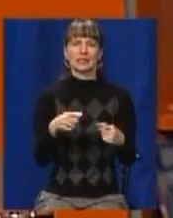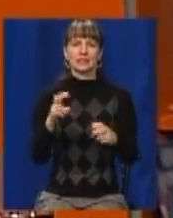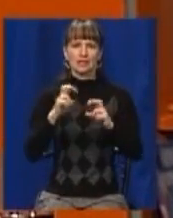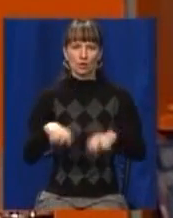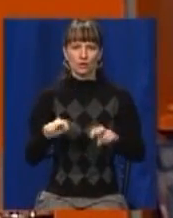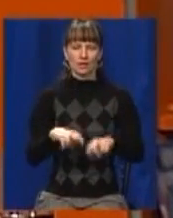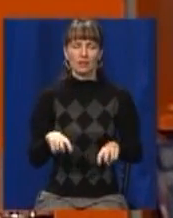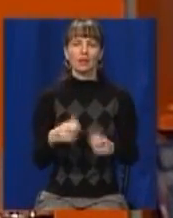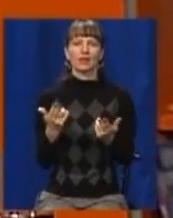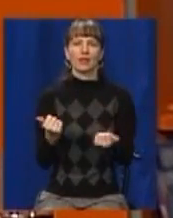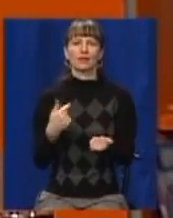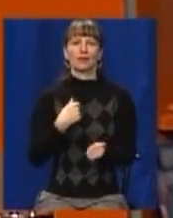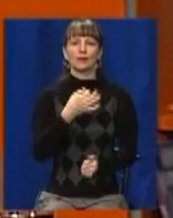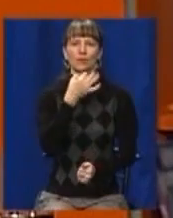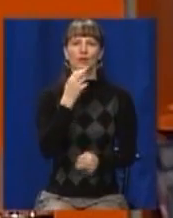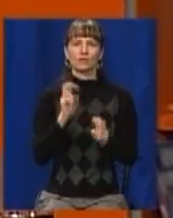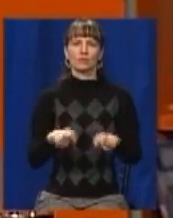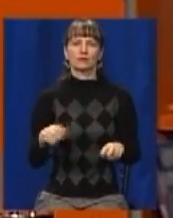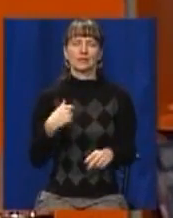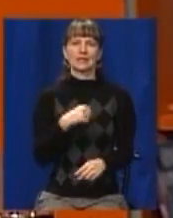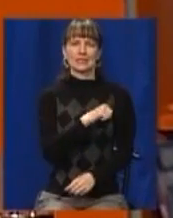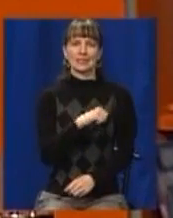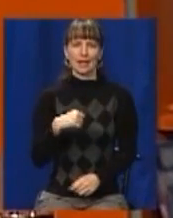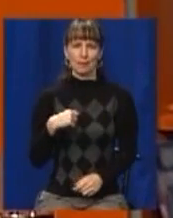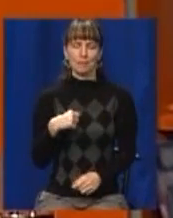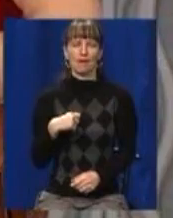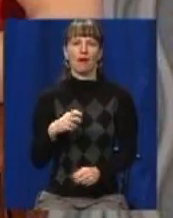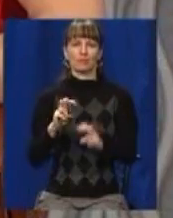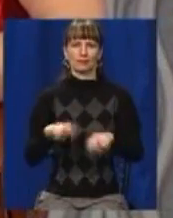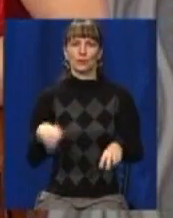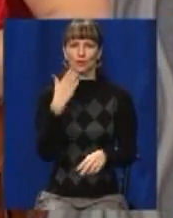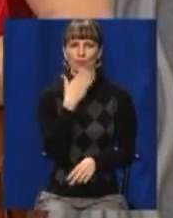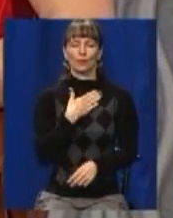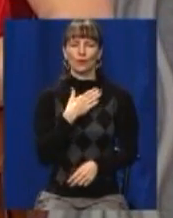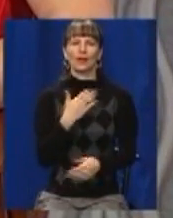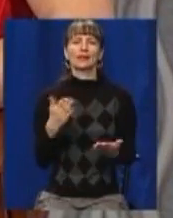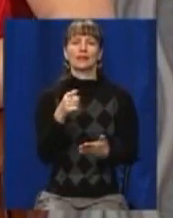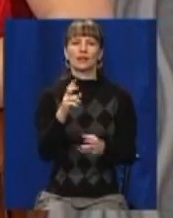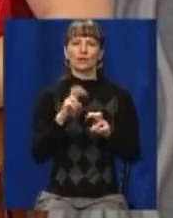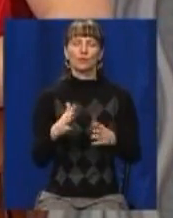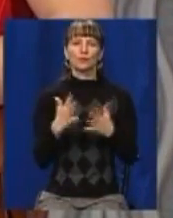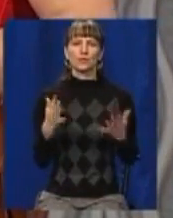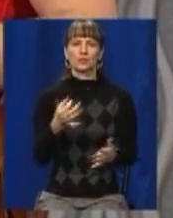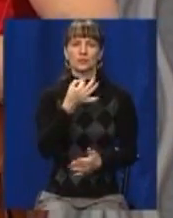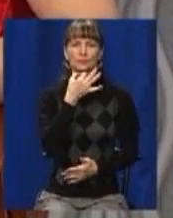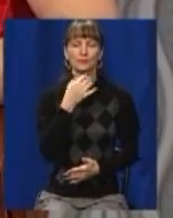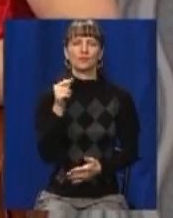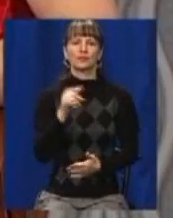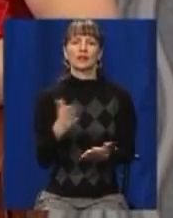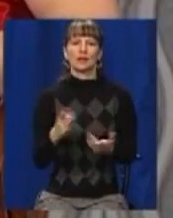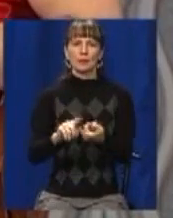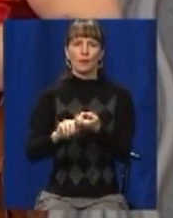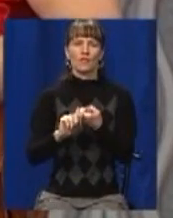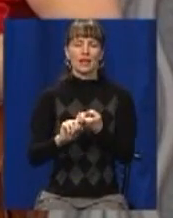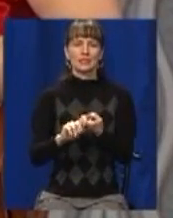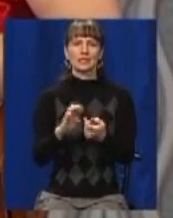досліди? Так, мені подобаються досліди, я сама як дослідник. Ага, і от дивись, які тобі досліди більше будуть подобатися? Ті, які